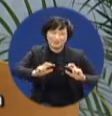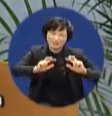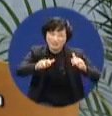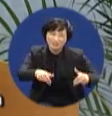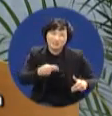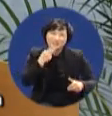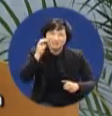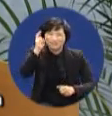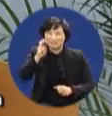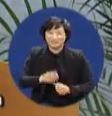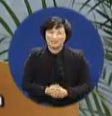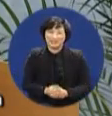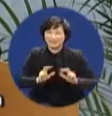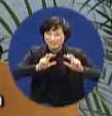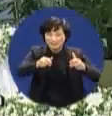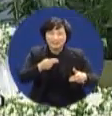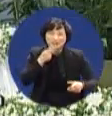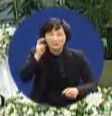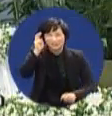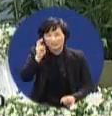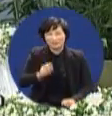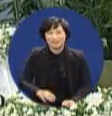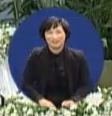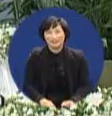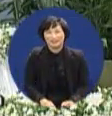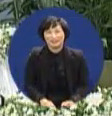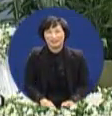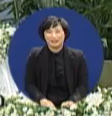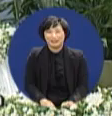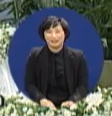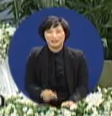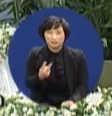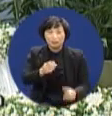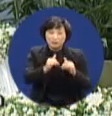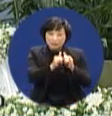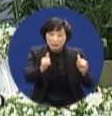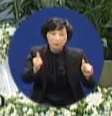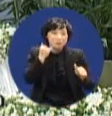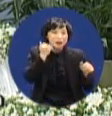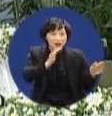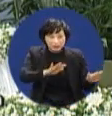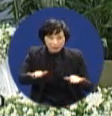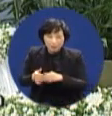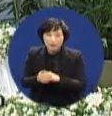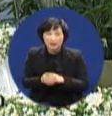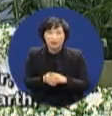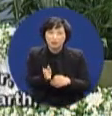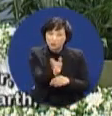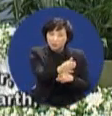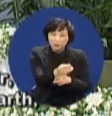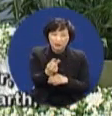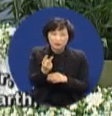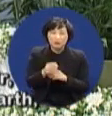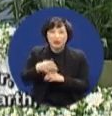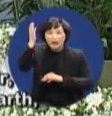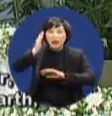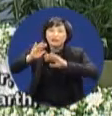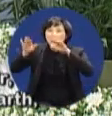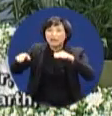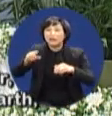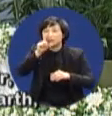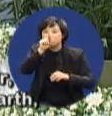없잖아, 지구상에 없잖아요. 그로 바다와 고기와 공중의